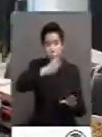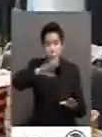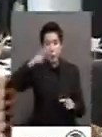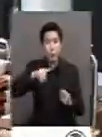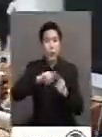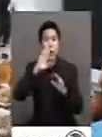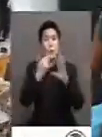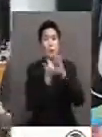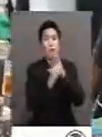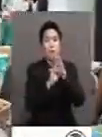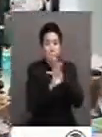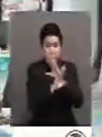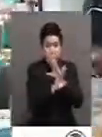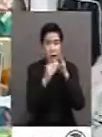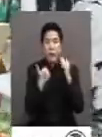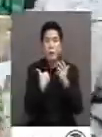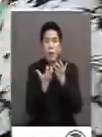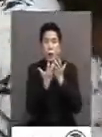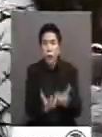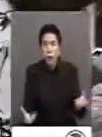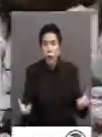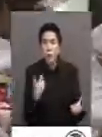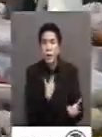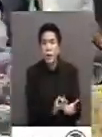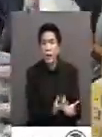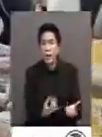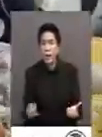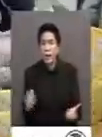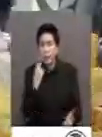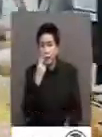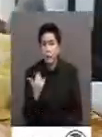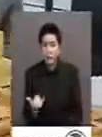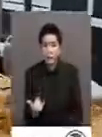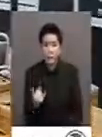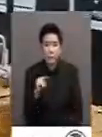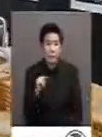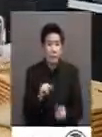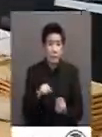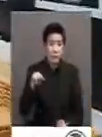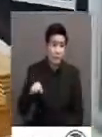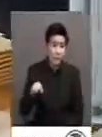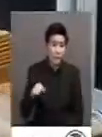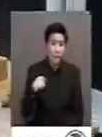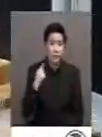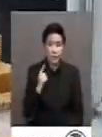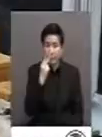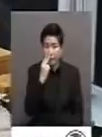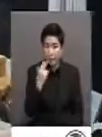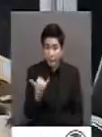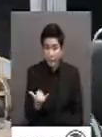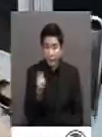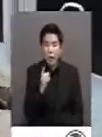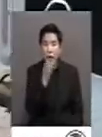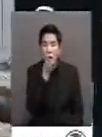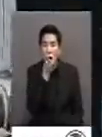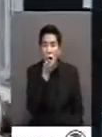ย์เดี๋ยวเรามาดูกันหน่อยค่ะว่ามีผลิตภัณฑ์อะไรที่น่าสนใจกันบ้างนะคะนี่เลยค่ะคุณผู้ชมที่เห็นอยู่ตอนนี้ข้าว